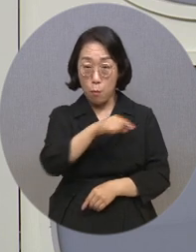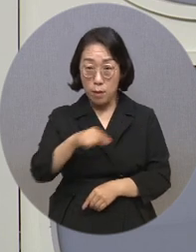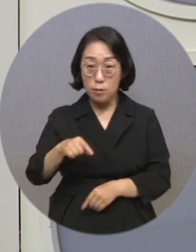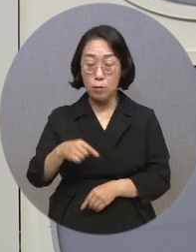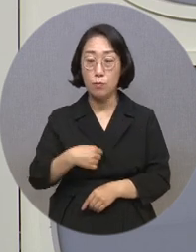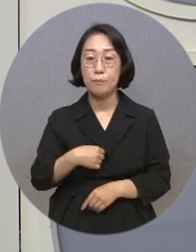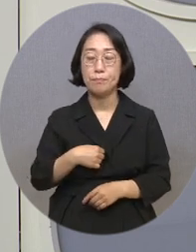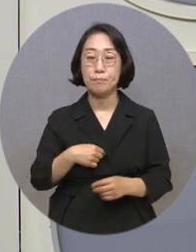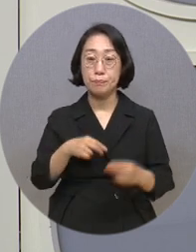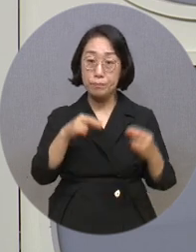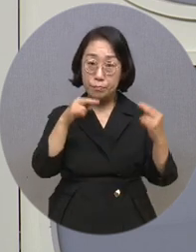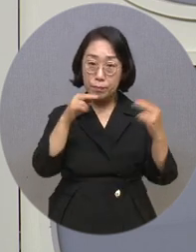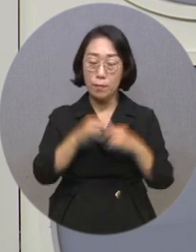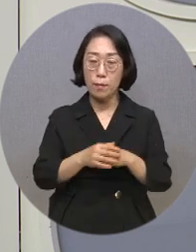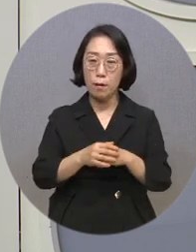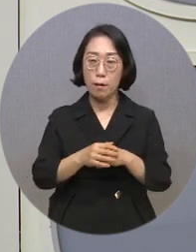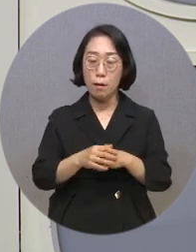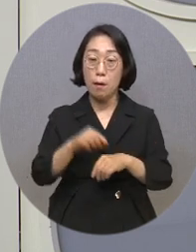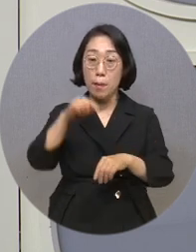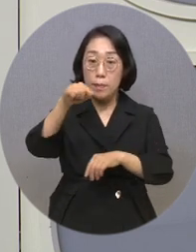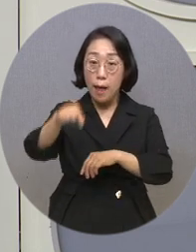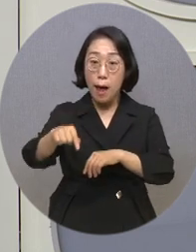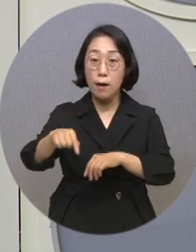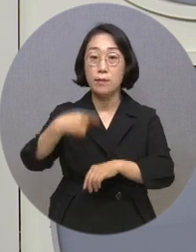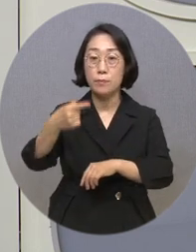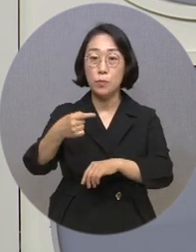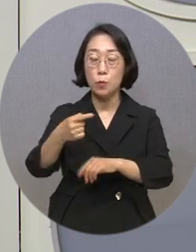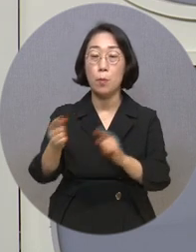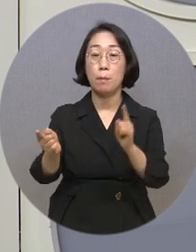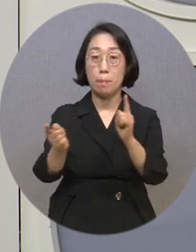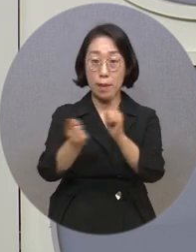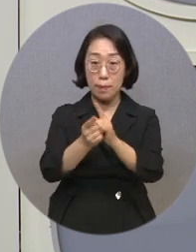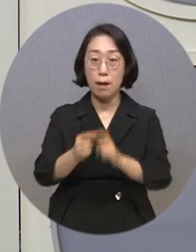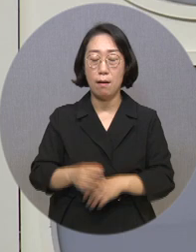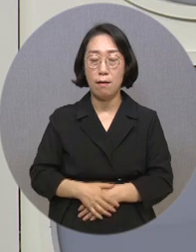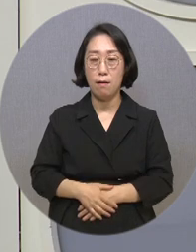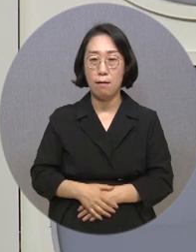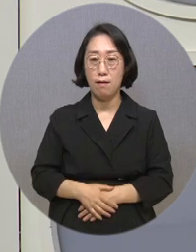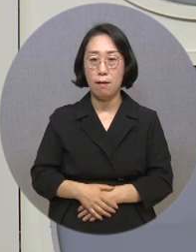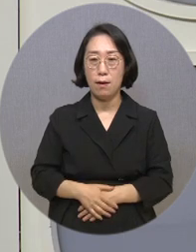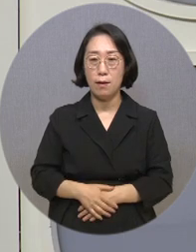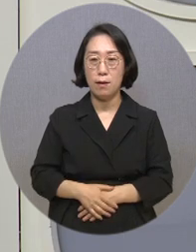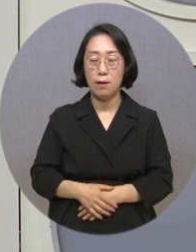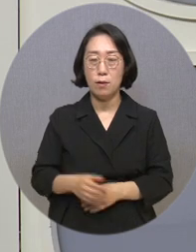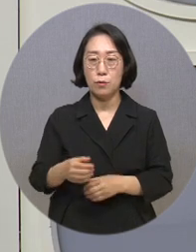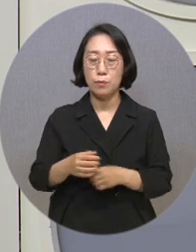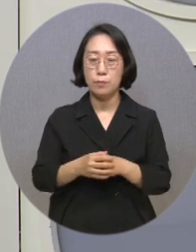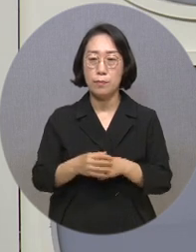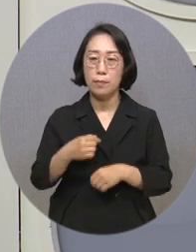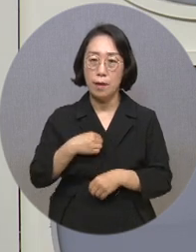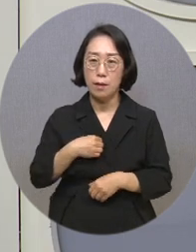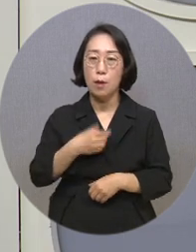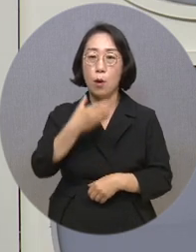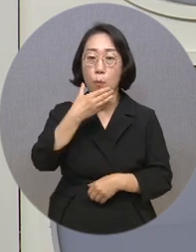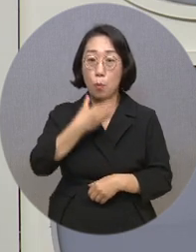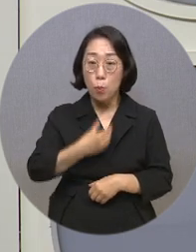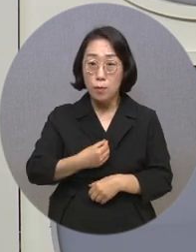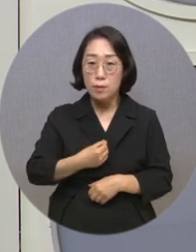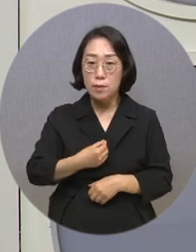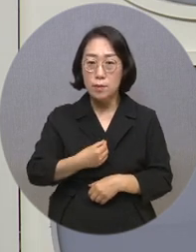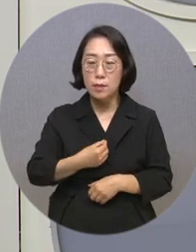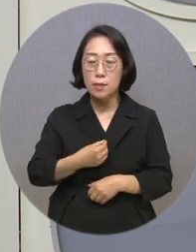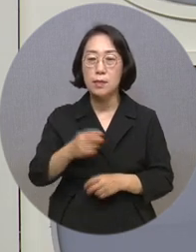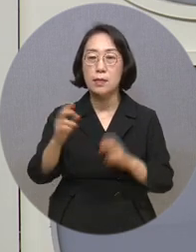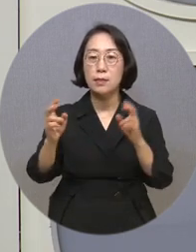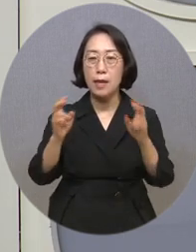하면서 우연히 길에서 만났는데, 이제 차를 한잔 나누면서 하는 얘기가 자기는 복지사업을 하고 싶다고 그래요.